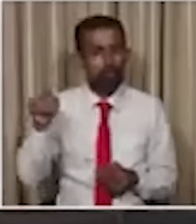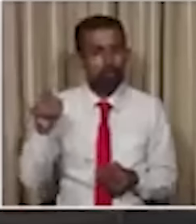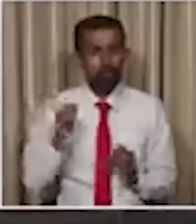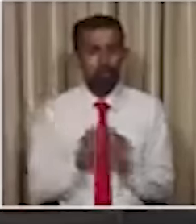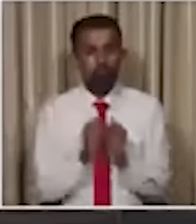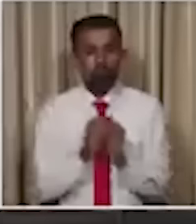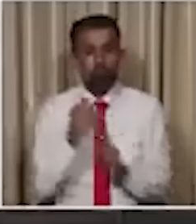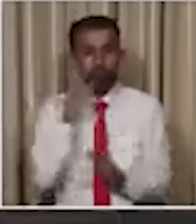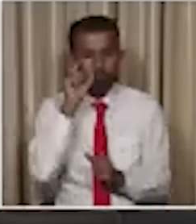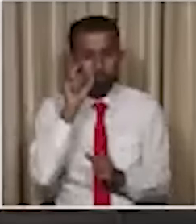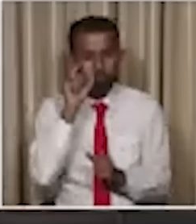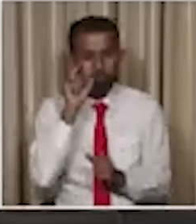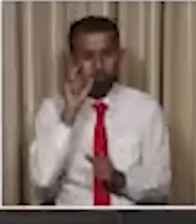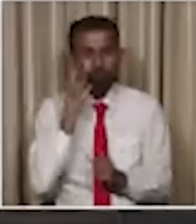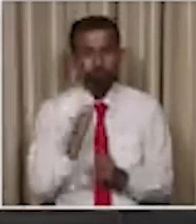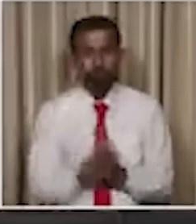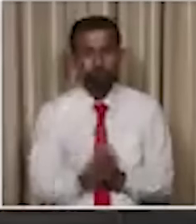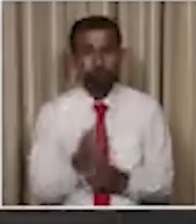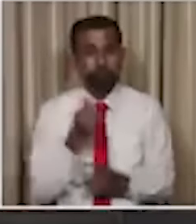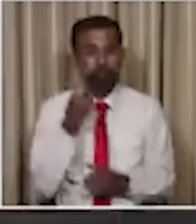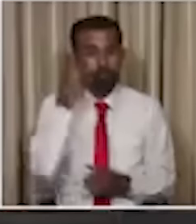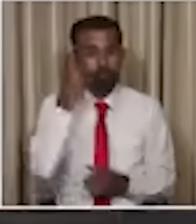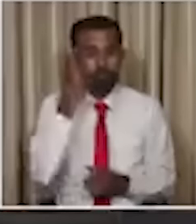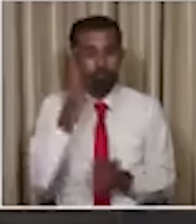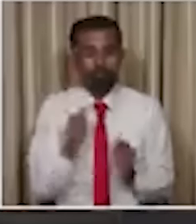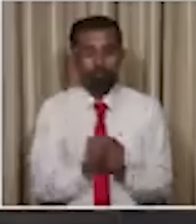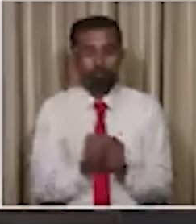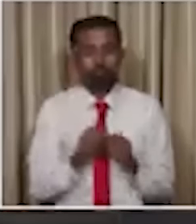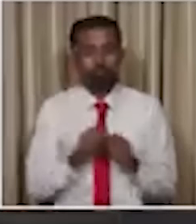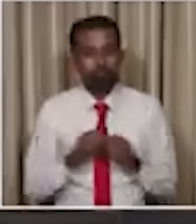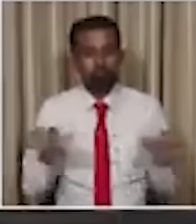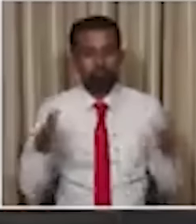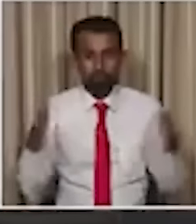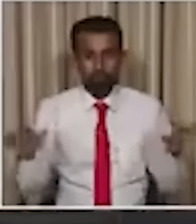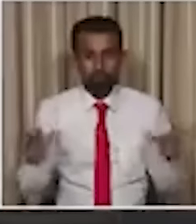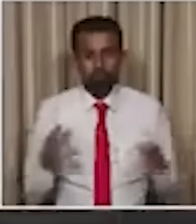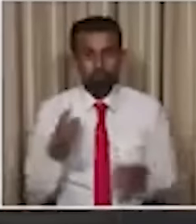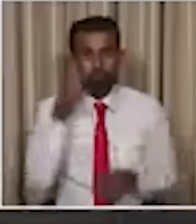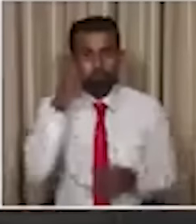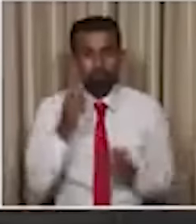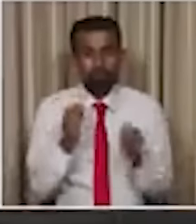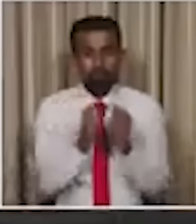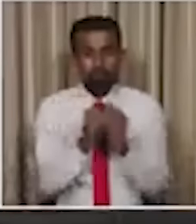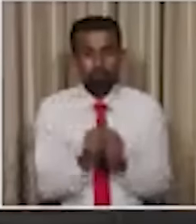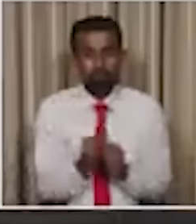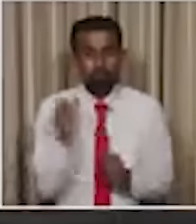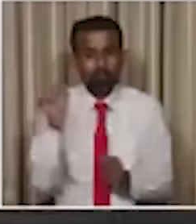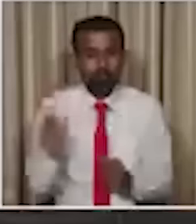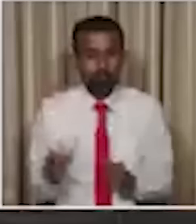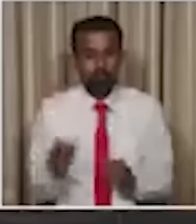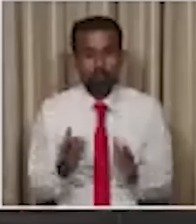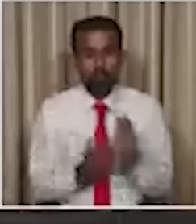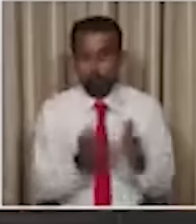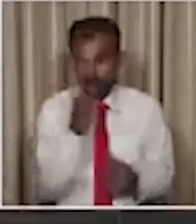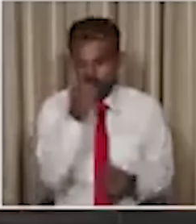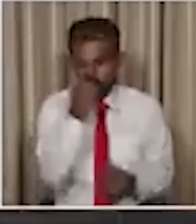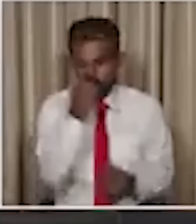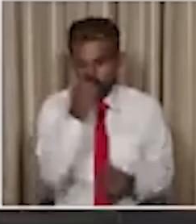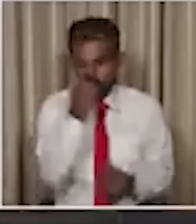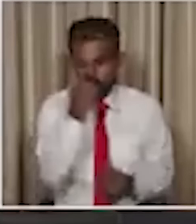ක්‍රියාකාරකම් නිරීක්ෂණය කිරීම සඳහා බුද්ධි මෙහෙයුමක් දියත් කර ඇත. මෙම බුද්ධි මෙහෙයුමද අදාළ පුද්ගලයා මාතලේ ප්‍රදේශයේ